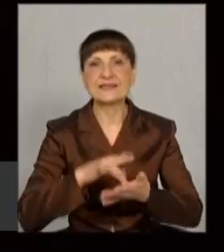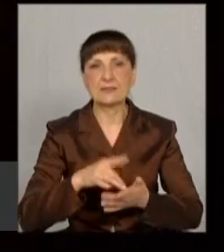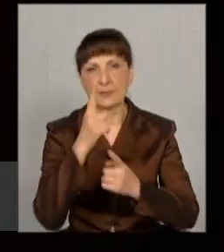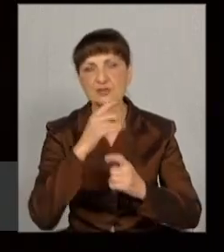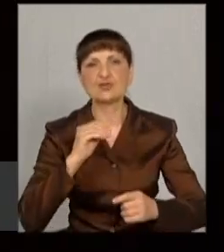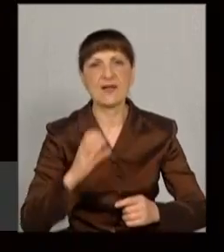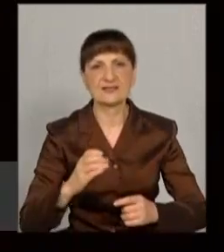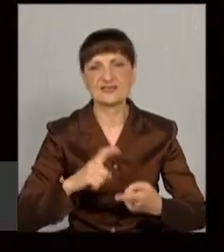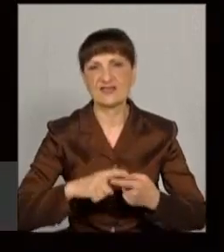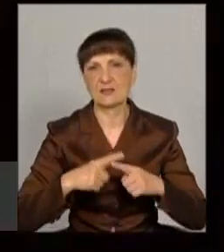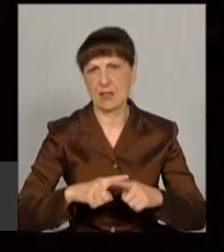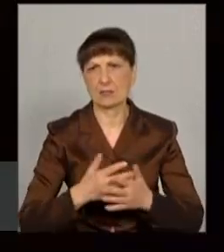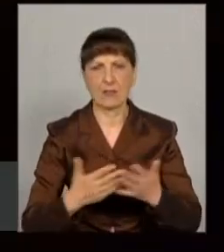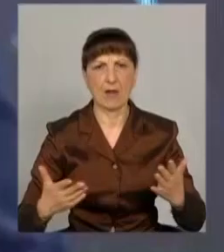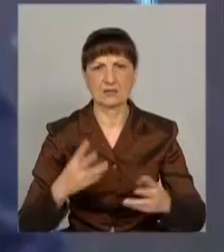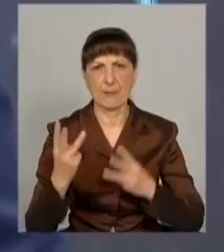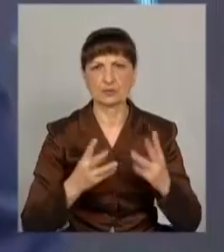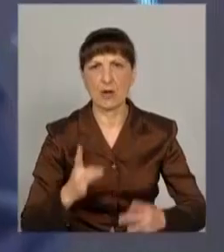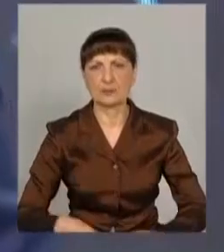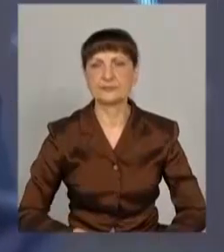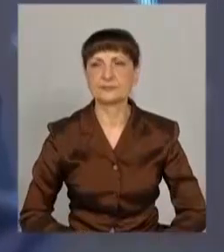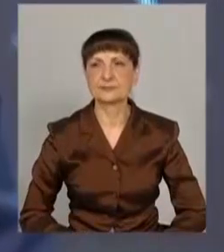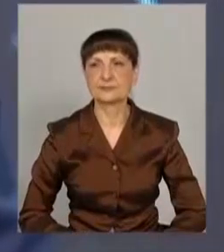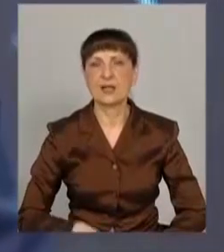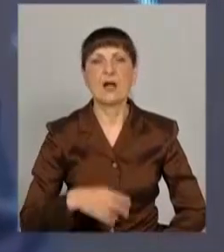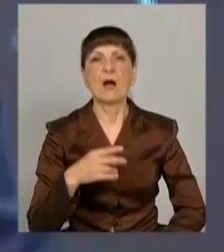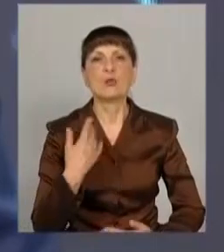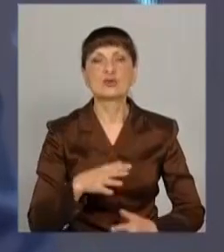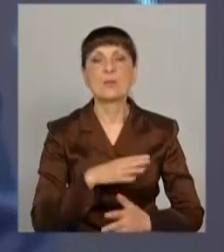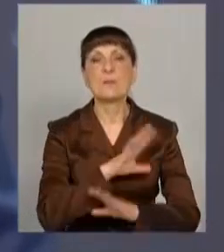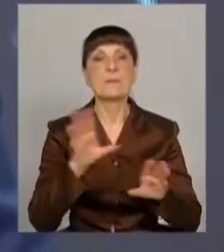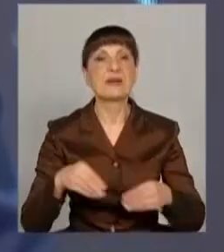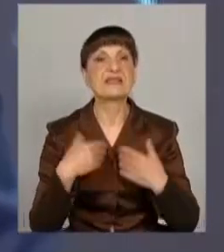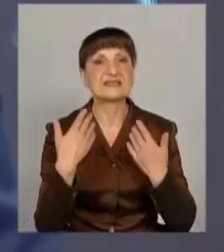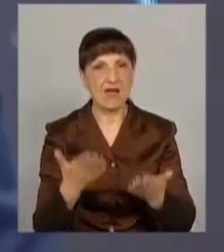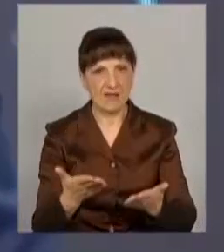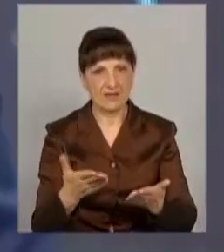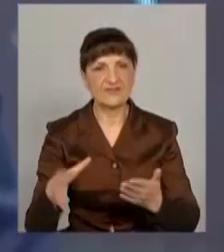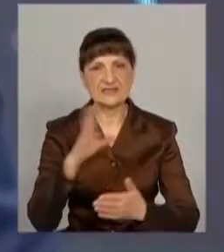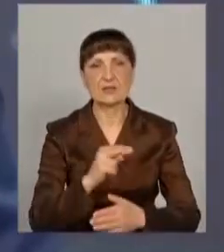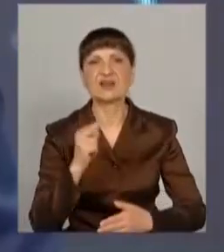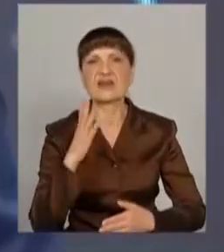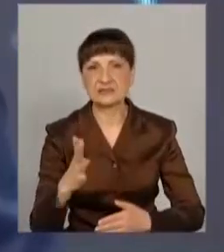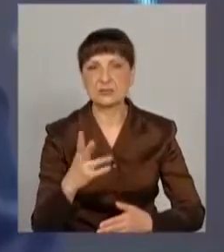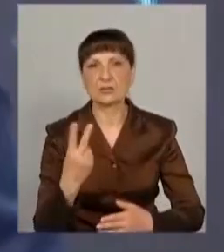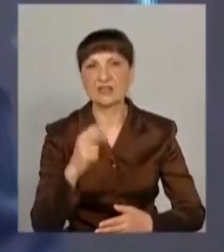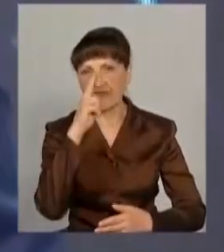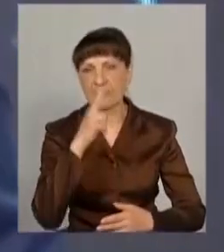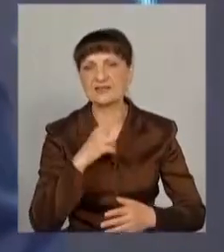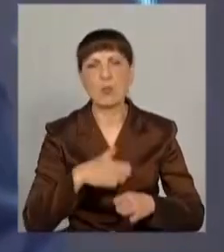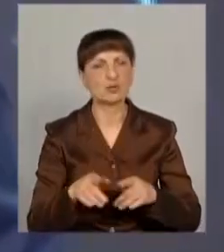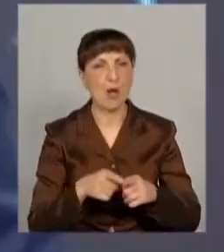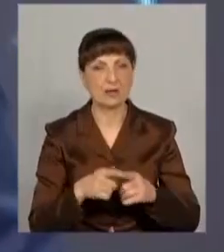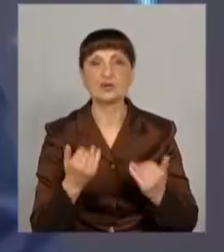ЧС техногенного характера. Второй день мы предоставили всем квартиры на 2 месяца полностью аренду.